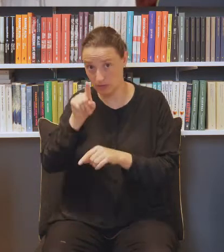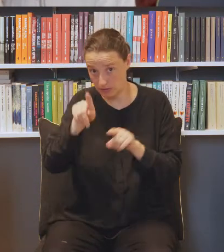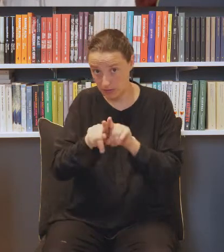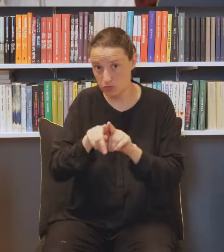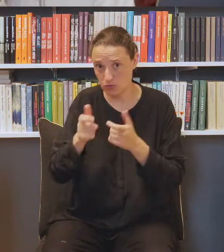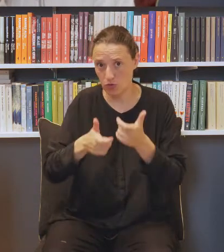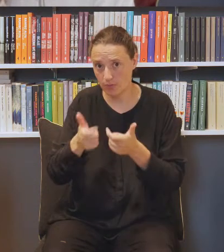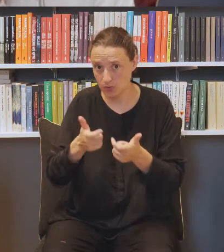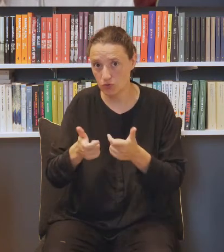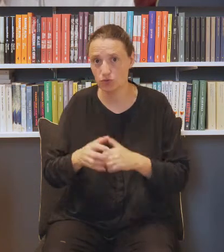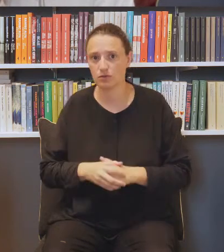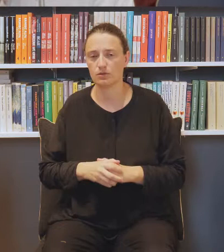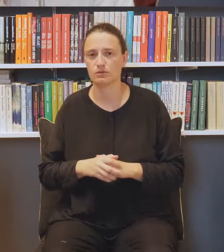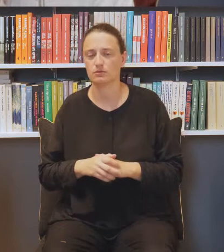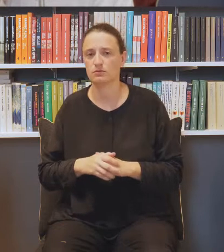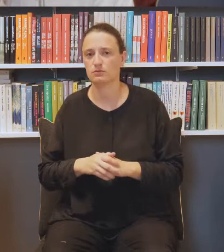Tak.